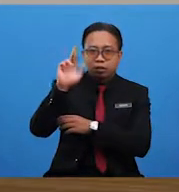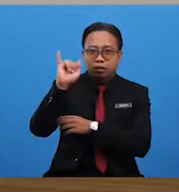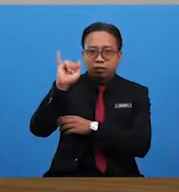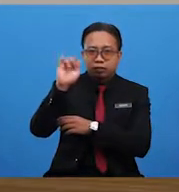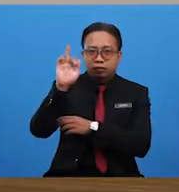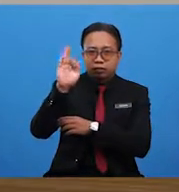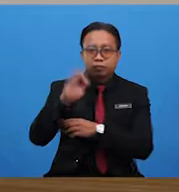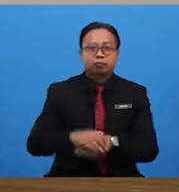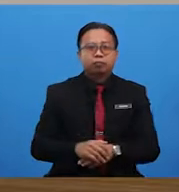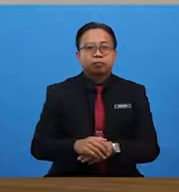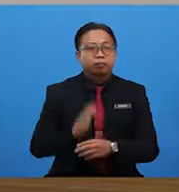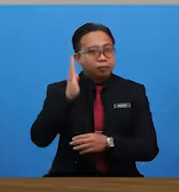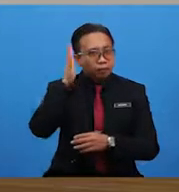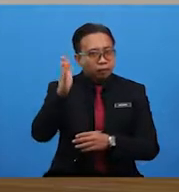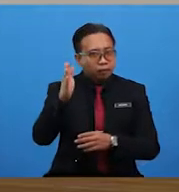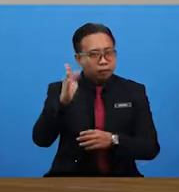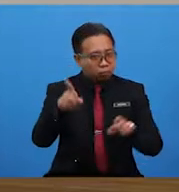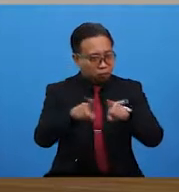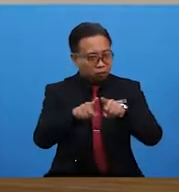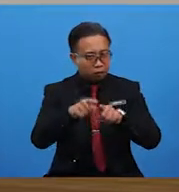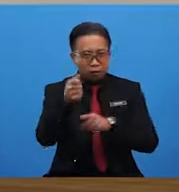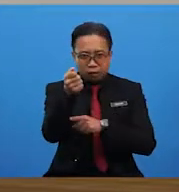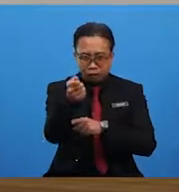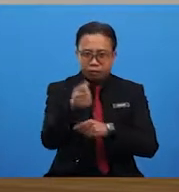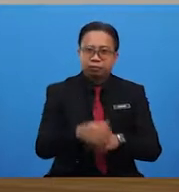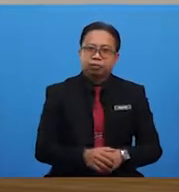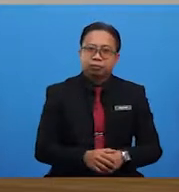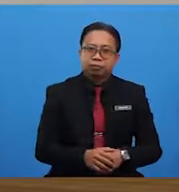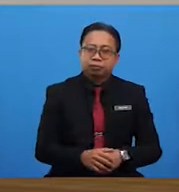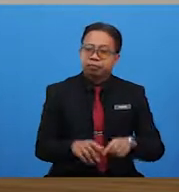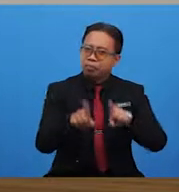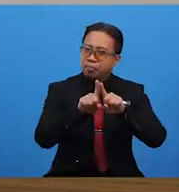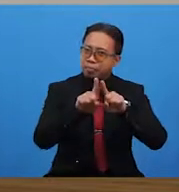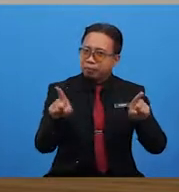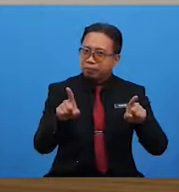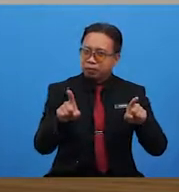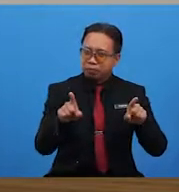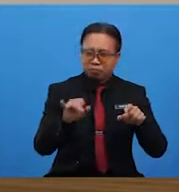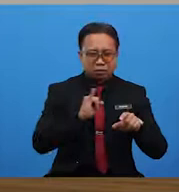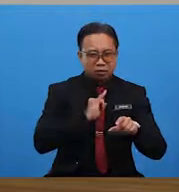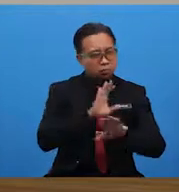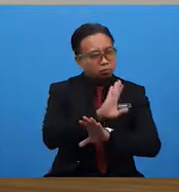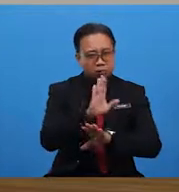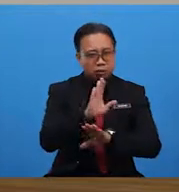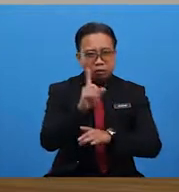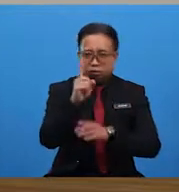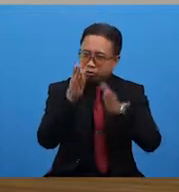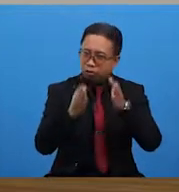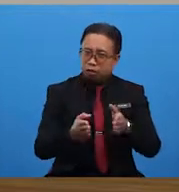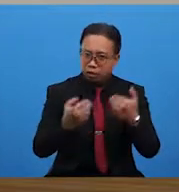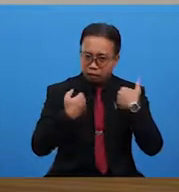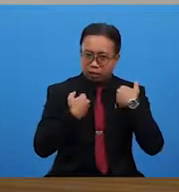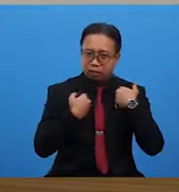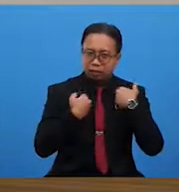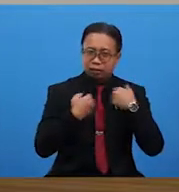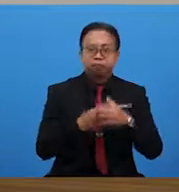Arif akan menemani anda dalam rancangan ini tetapi saya tidak keseorangan hari ini saya bersama dengan seorang